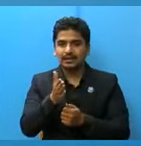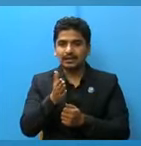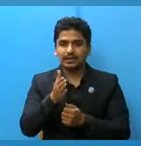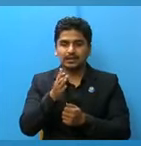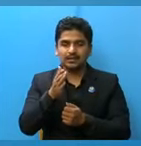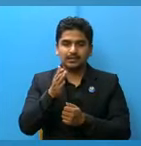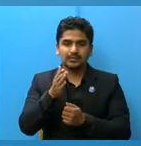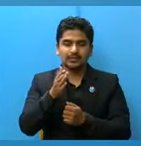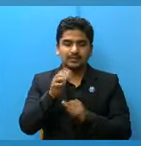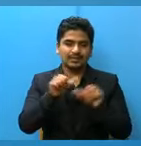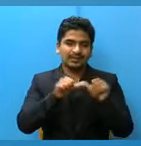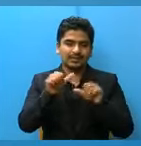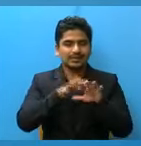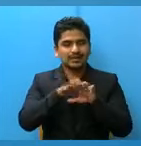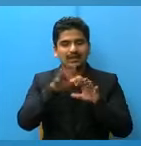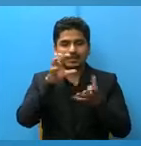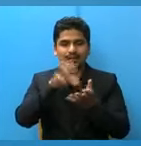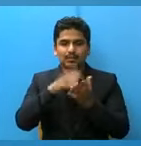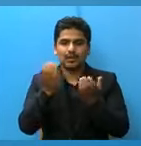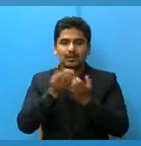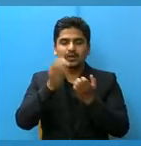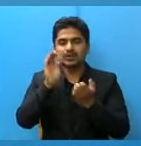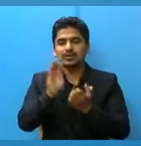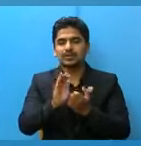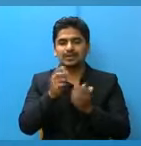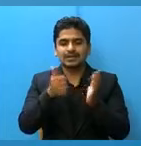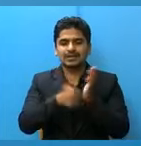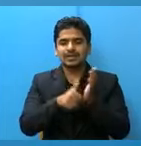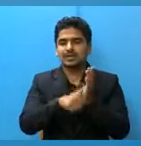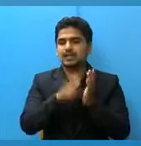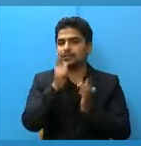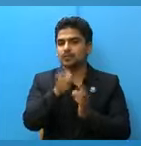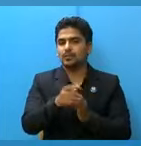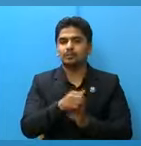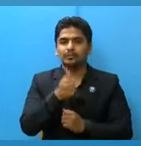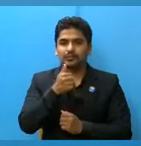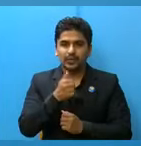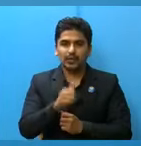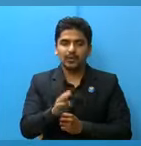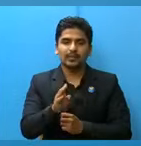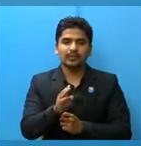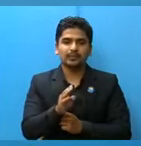जदा एठामा गवर्न सकी नी टेस्ट हो अब